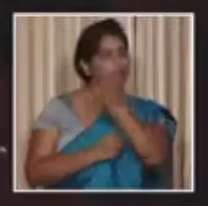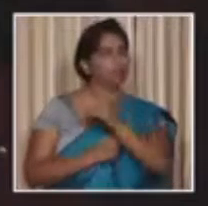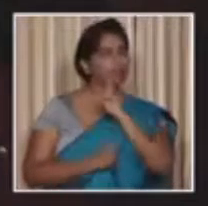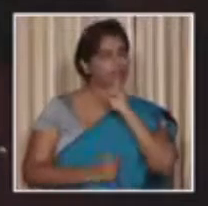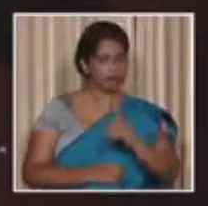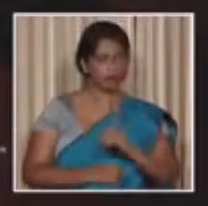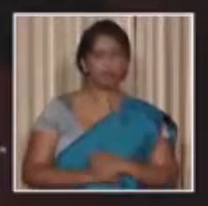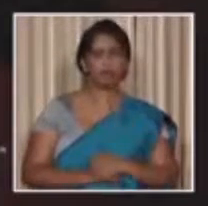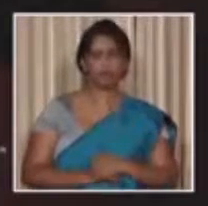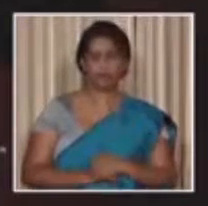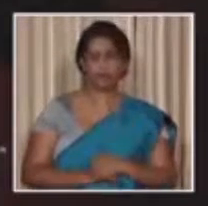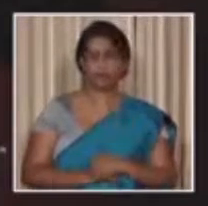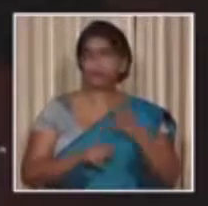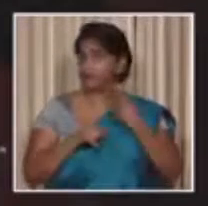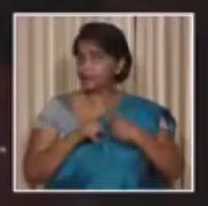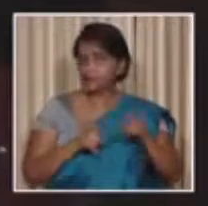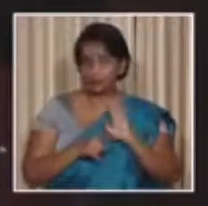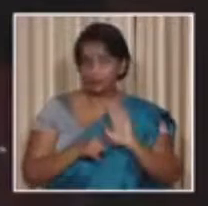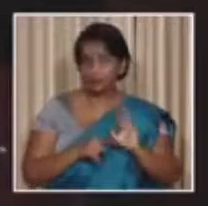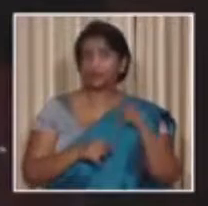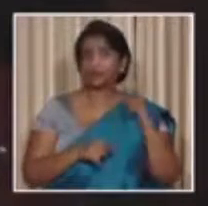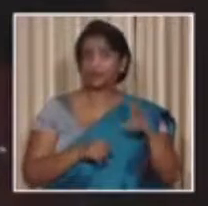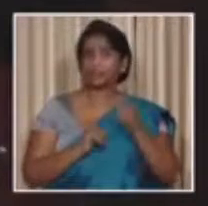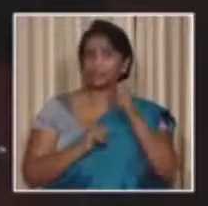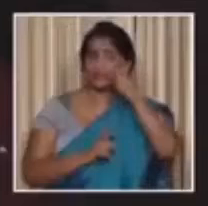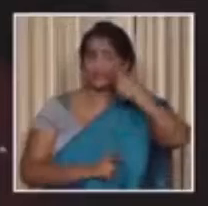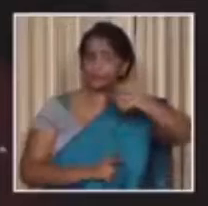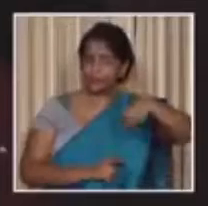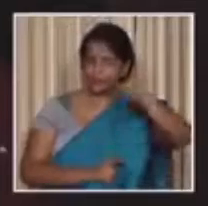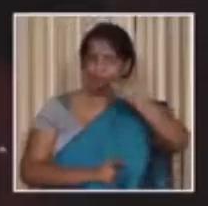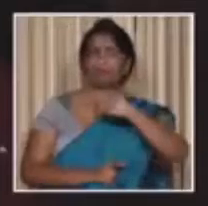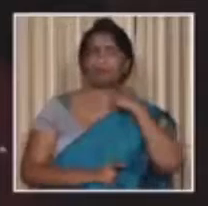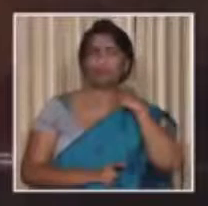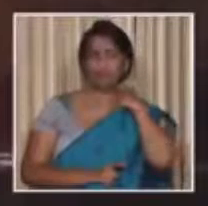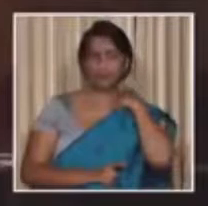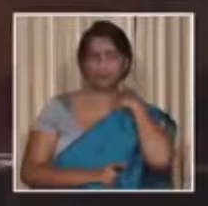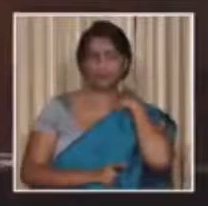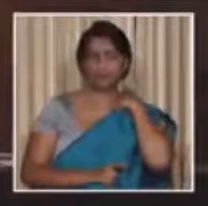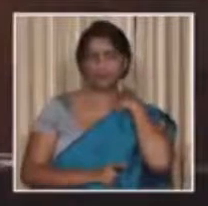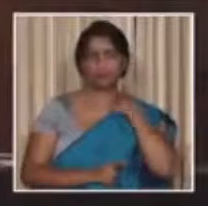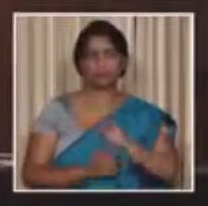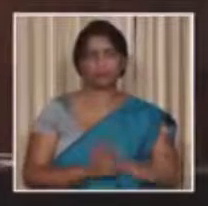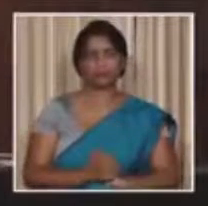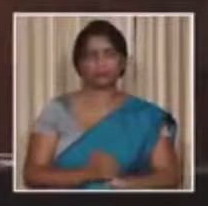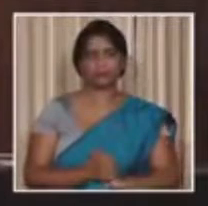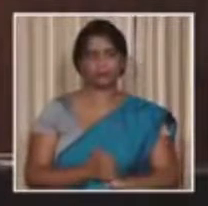ඒ විතරක් නෙවෙයි මේක ජනතාවගේ චමින් දේශීරුවන් තිතුමා